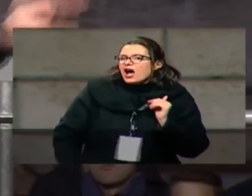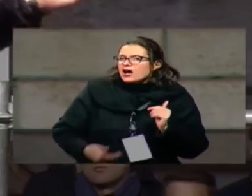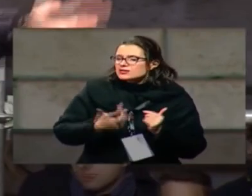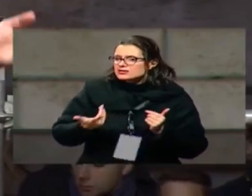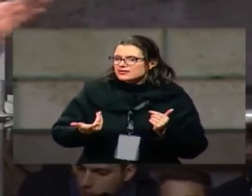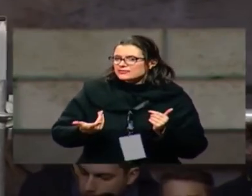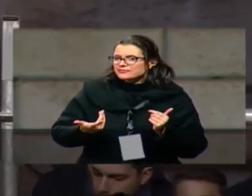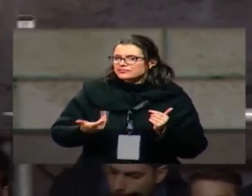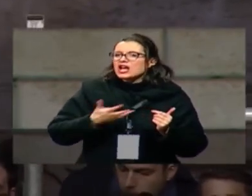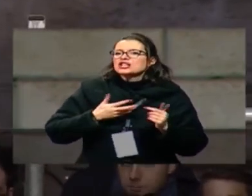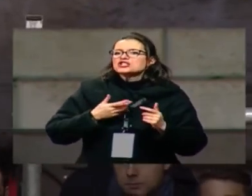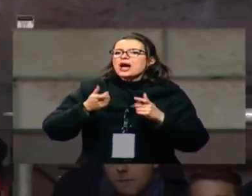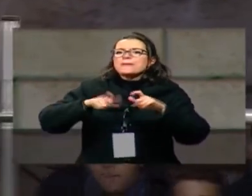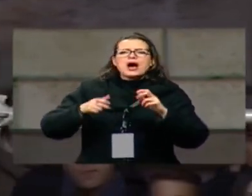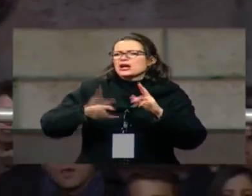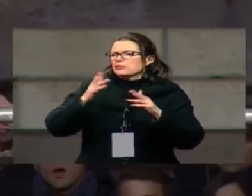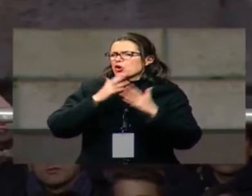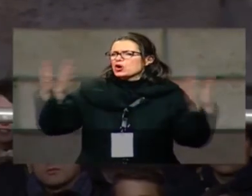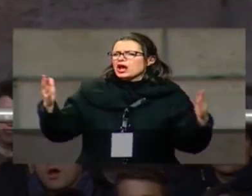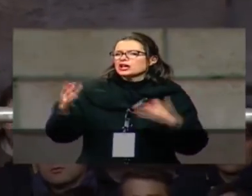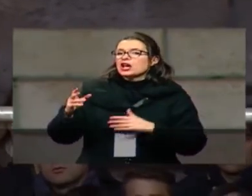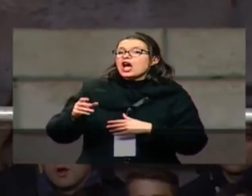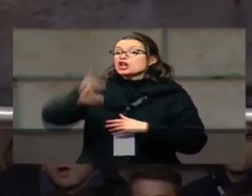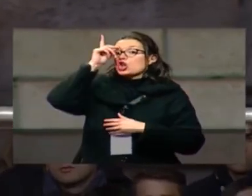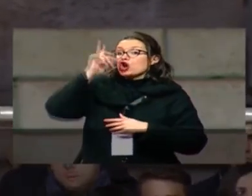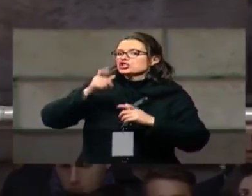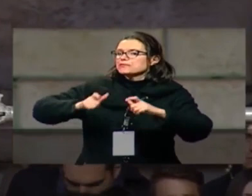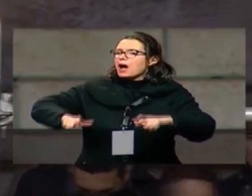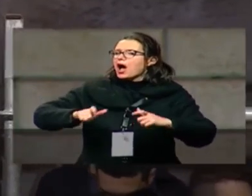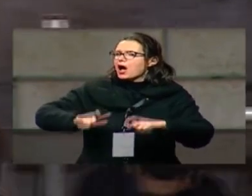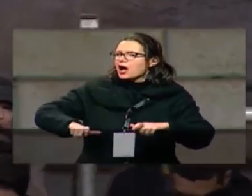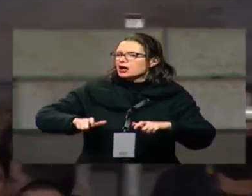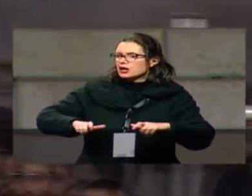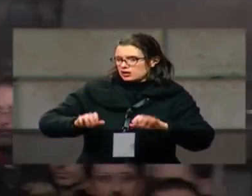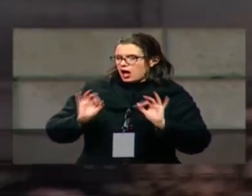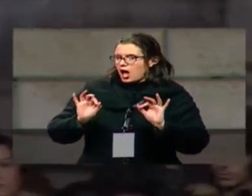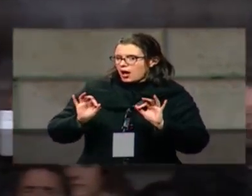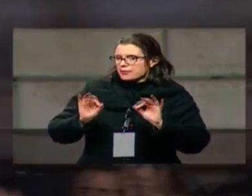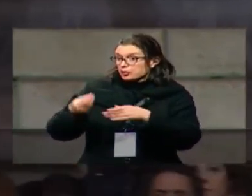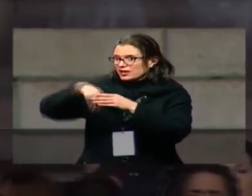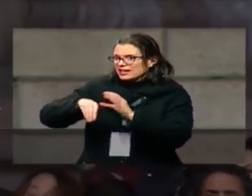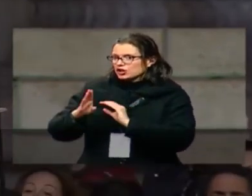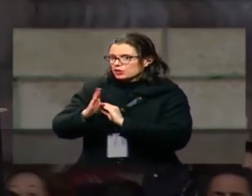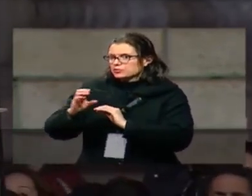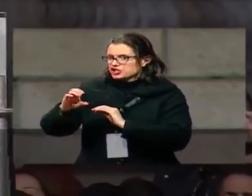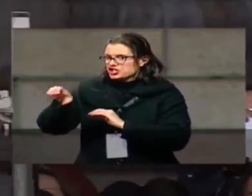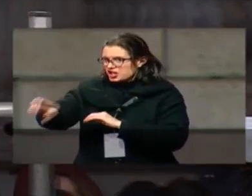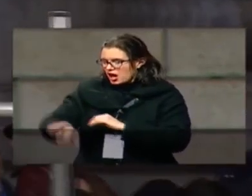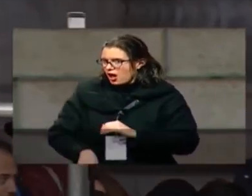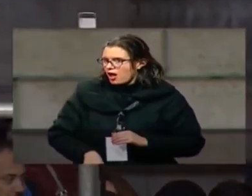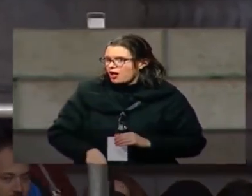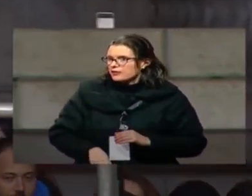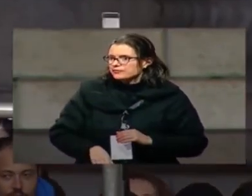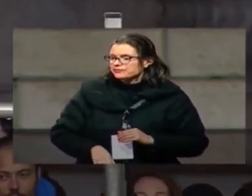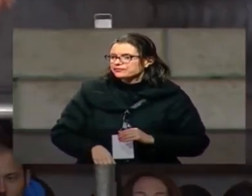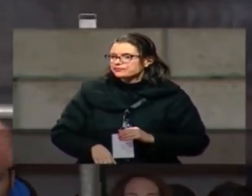grossa che c'è una delle più importanti la deutch Bank che è quella la deutch Bank è quella che è dentro la BCE la bundesbank è dentro la